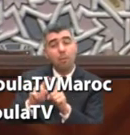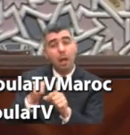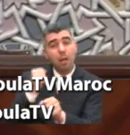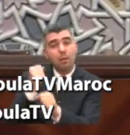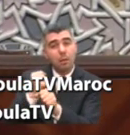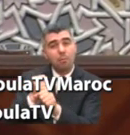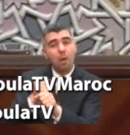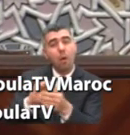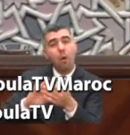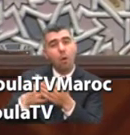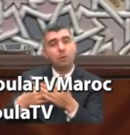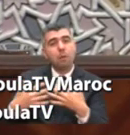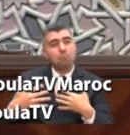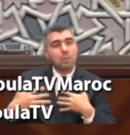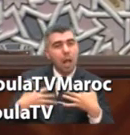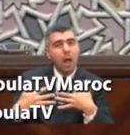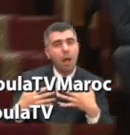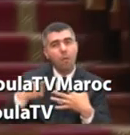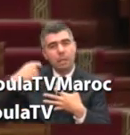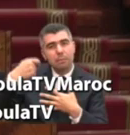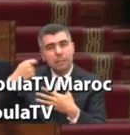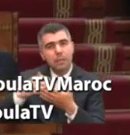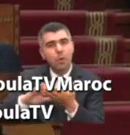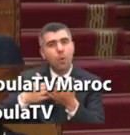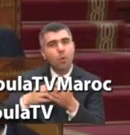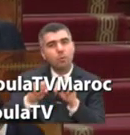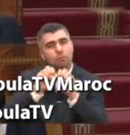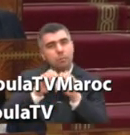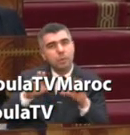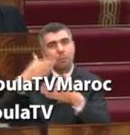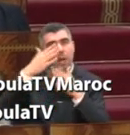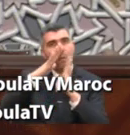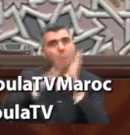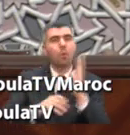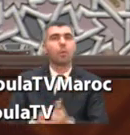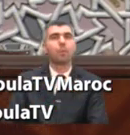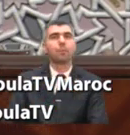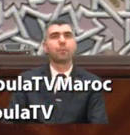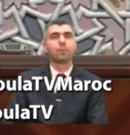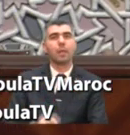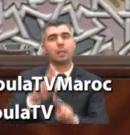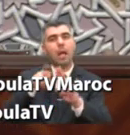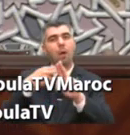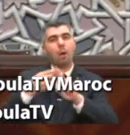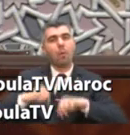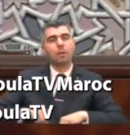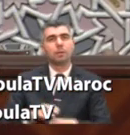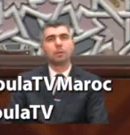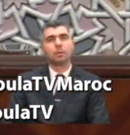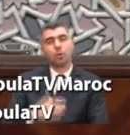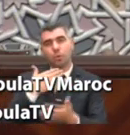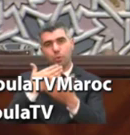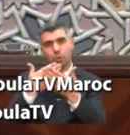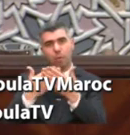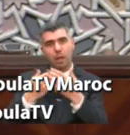والعطاء وسط الساحة الفنية بكافة أقاليم المملكة؟ شكرا. كلمة لكم سيد الوزير الجواب، تفضلوا. شكرا